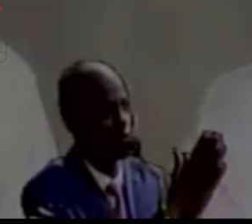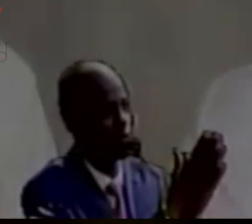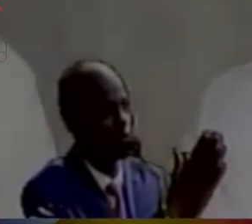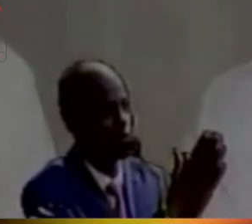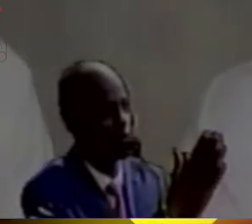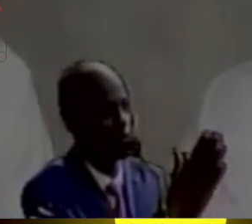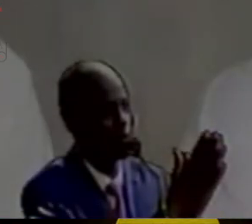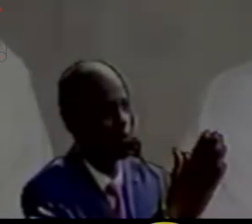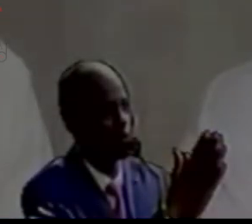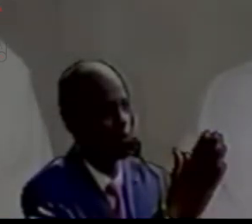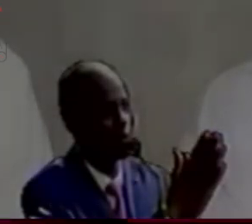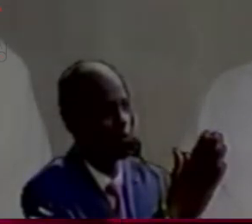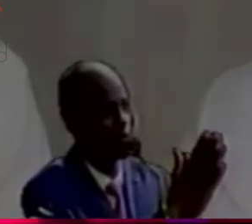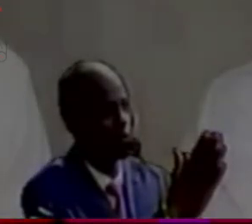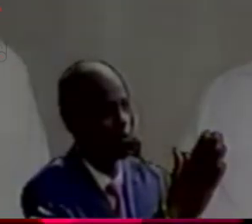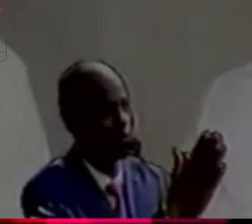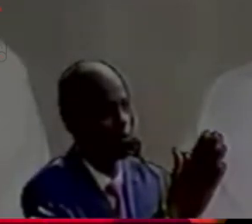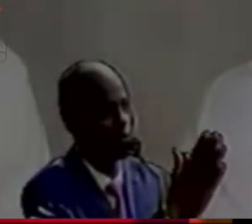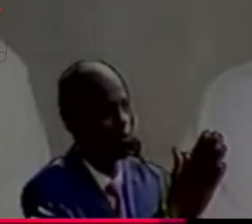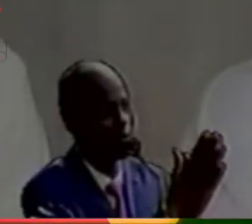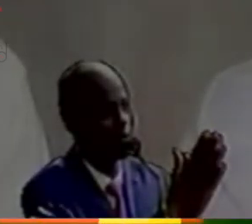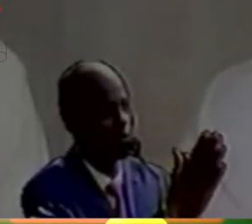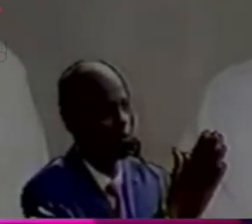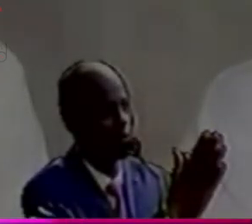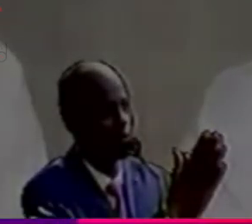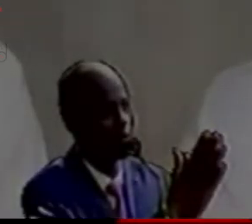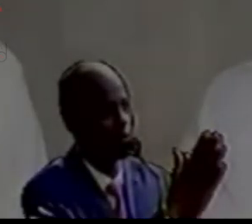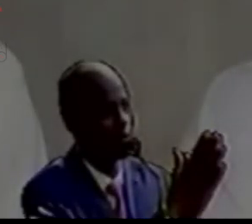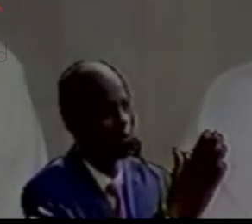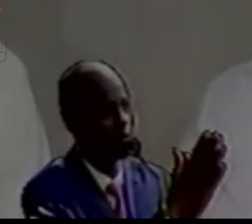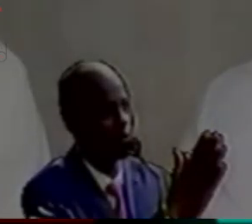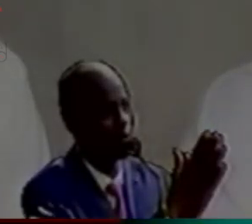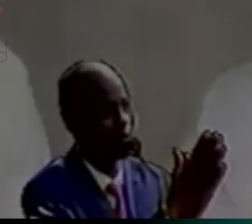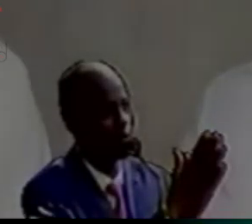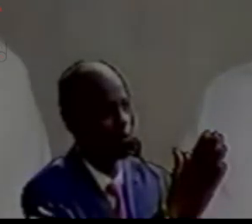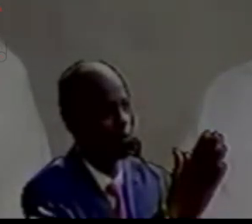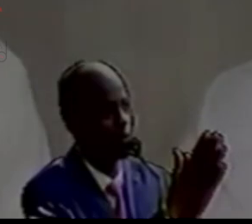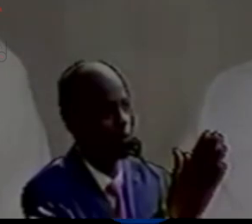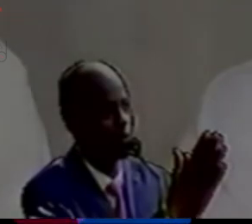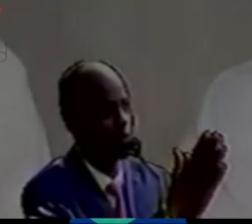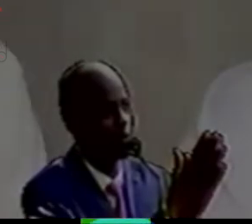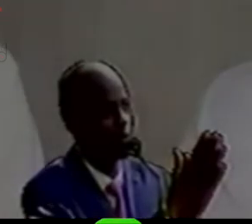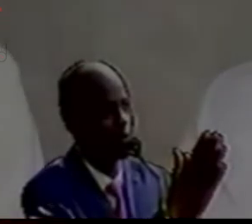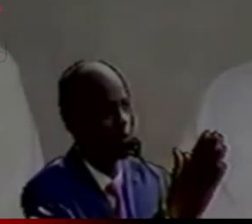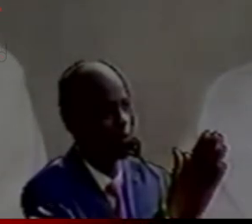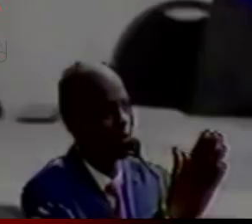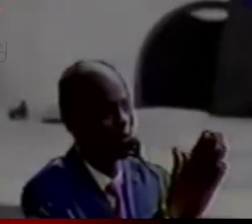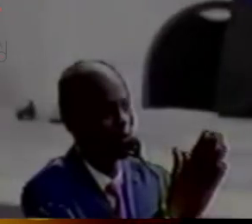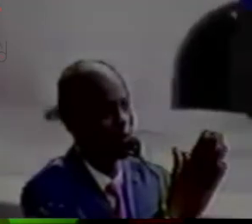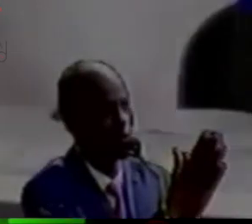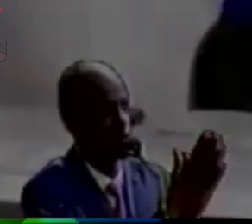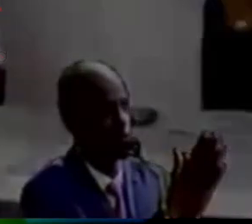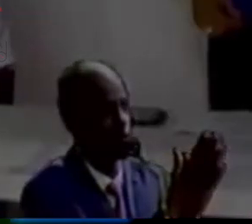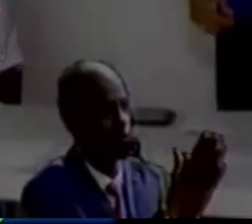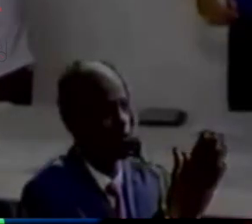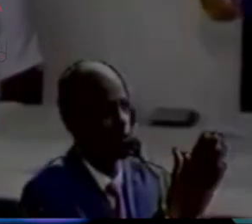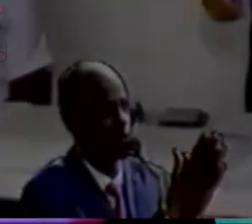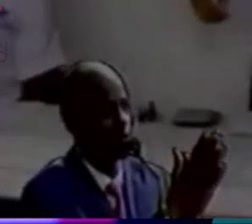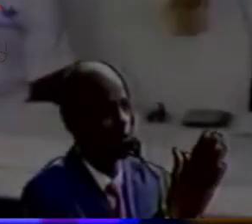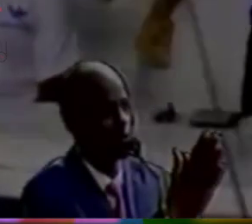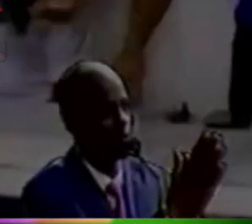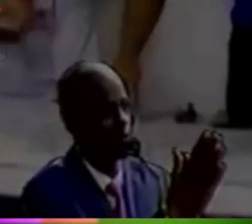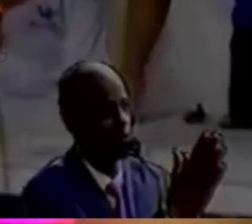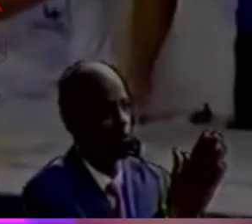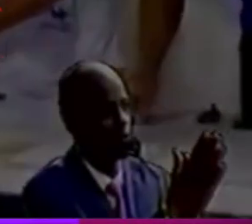produits locaux, ça va permettre que nous encourager l'économie suite avec la situation de crise que nous avons confrontée. Mesdames et Messieurs, qui gens